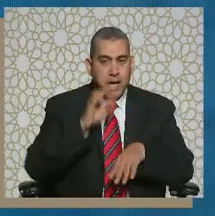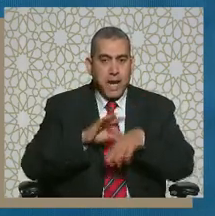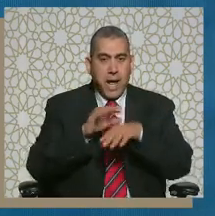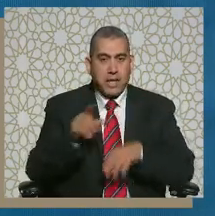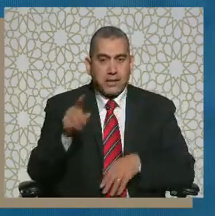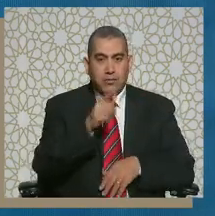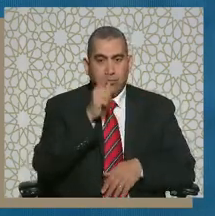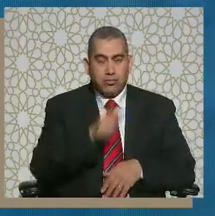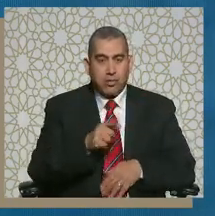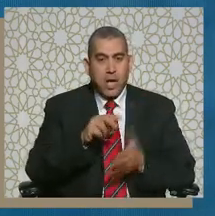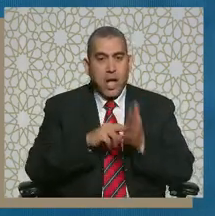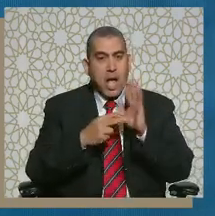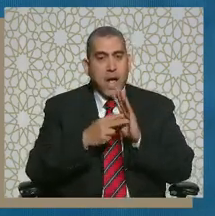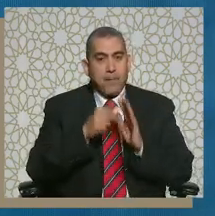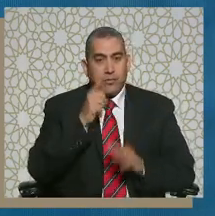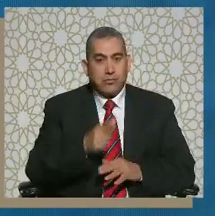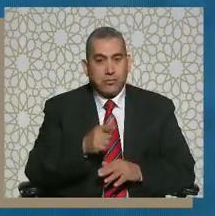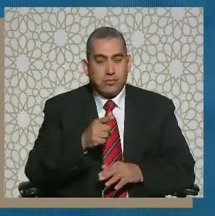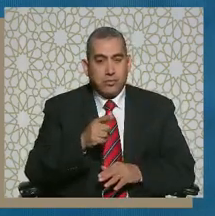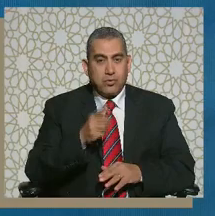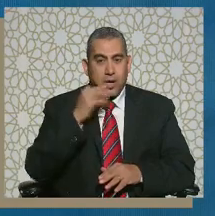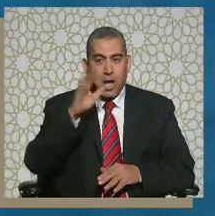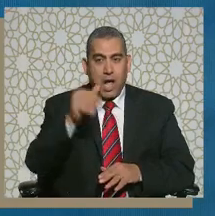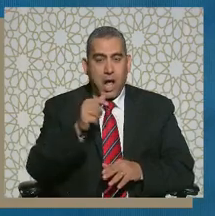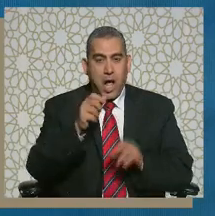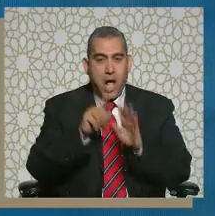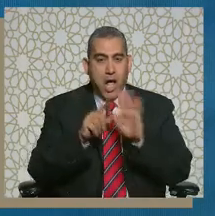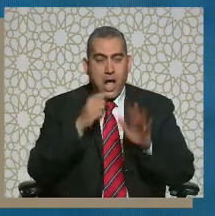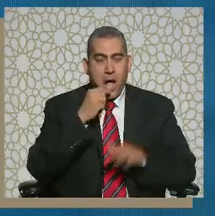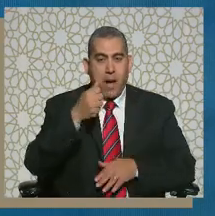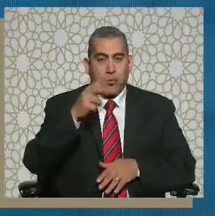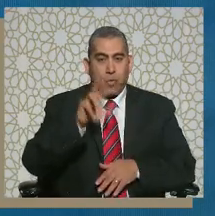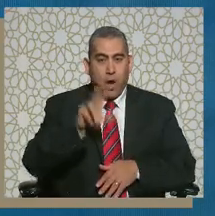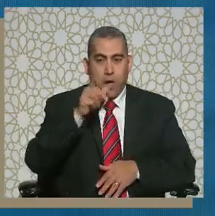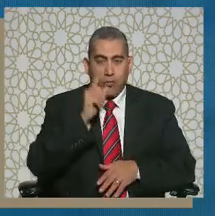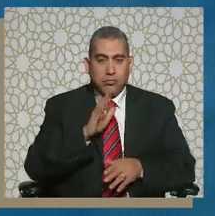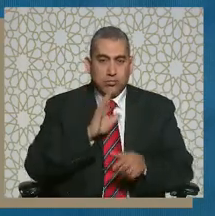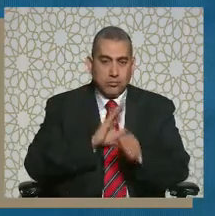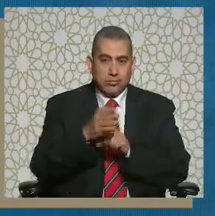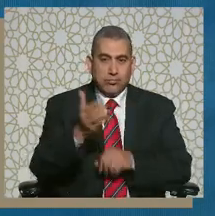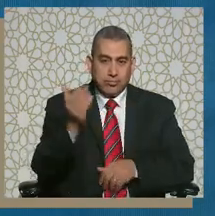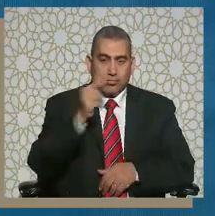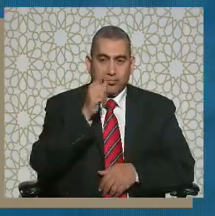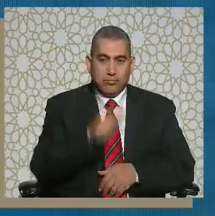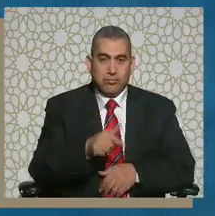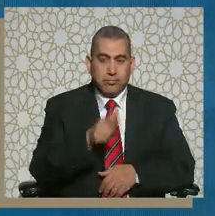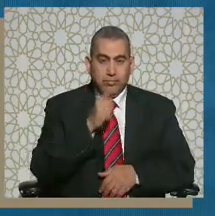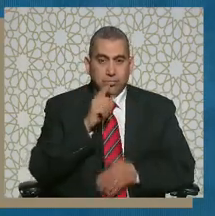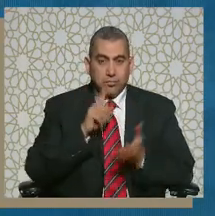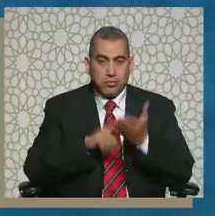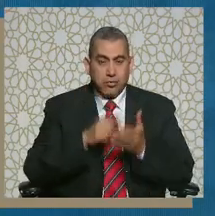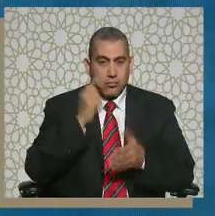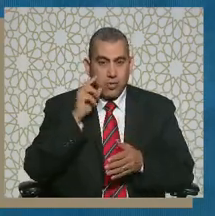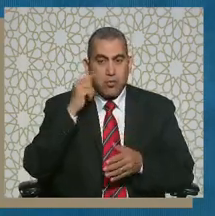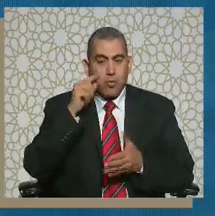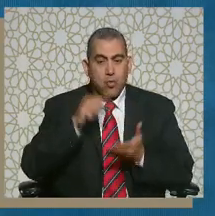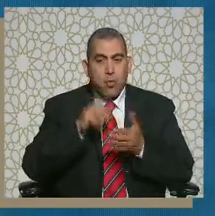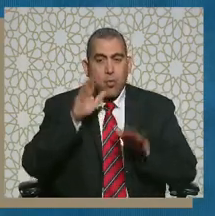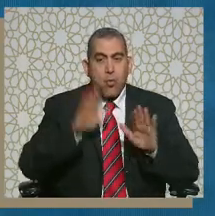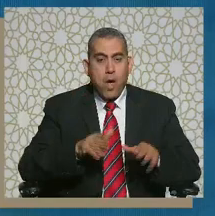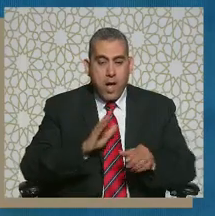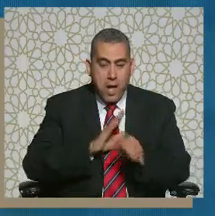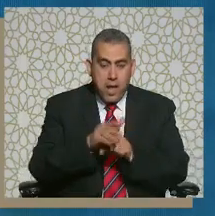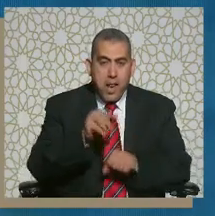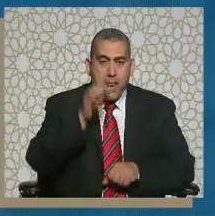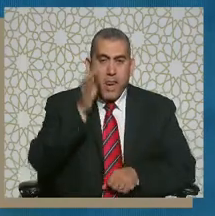فايه اللي حصل فنجاى سيدنا عبد الله كذلك من الذبح يبقى اذا فكره وجود الذبح